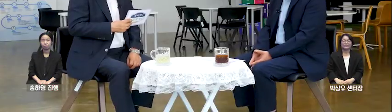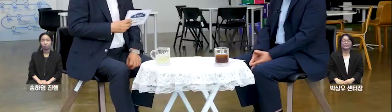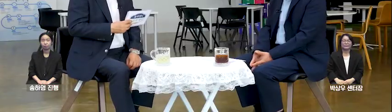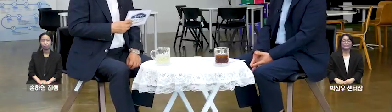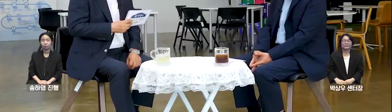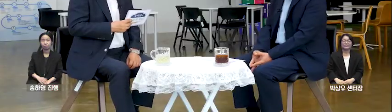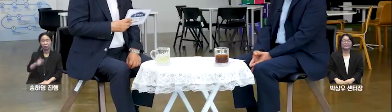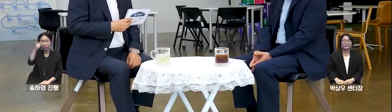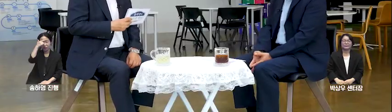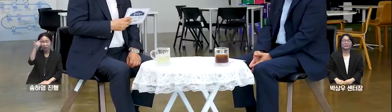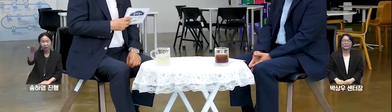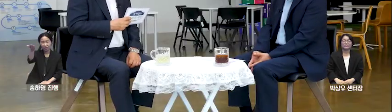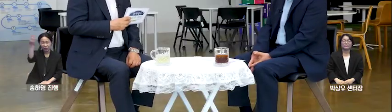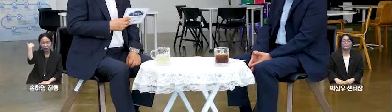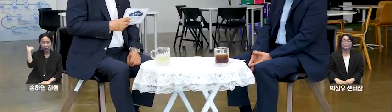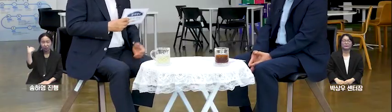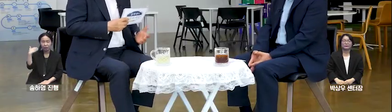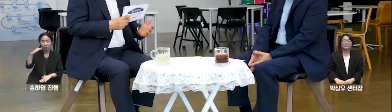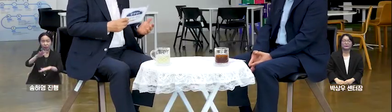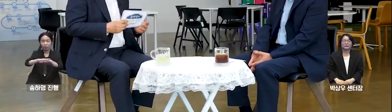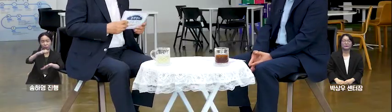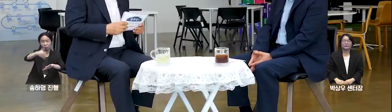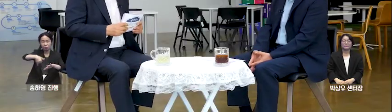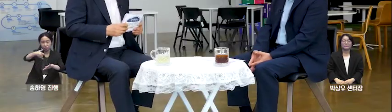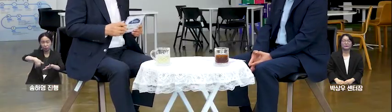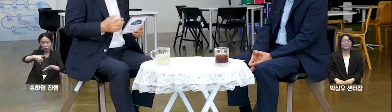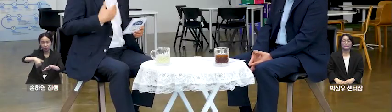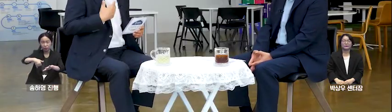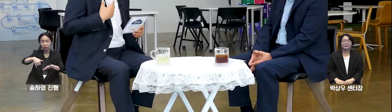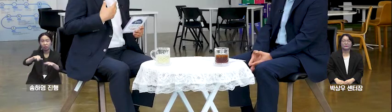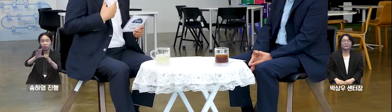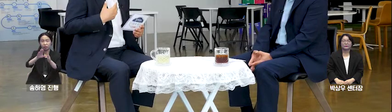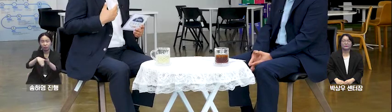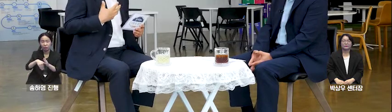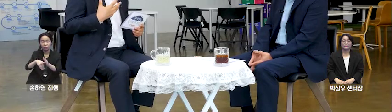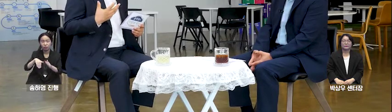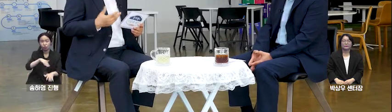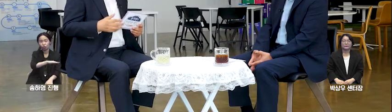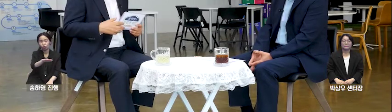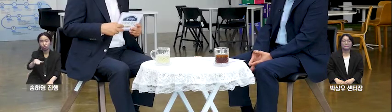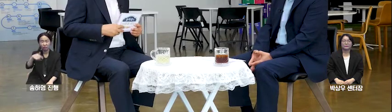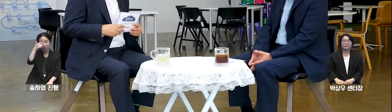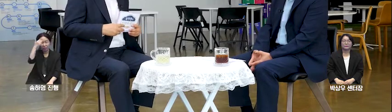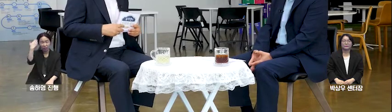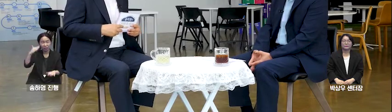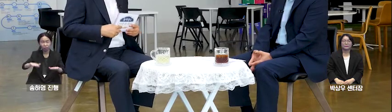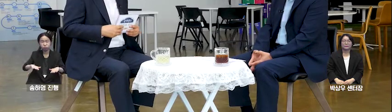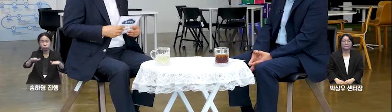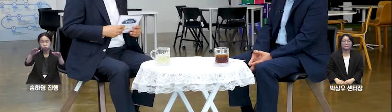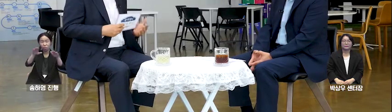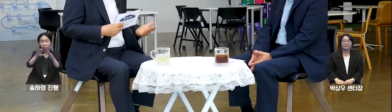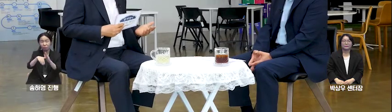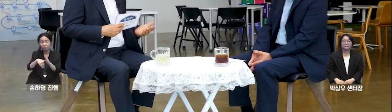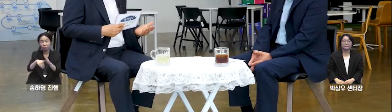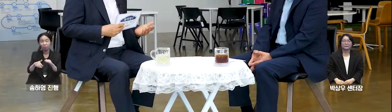이게 보면은 옛날 농사를 짓던 저희들이 막 클 때, 그때는